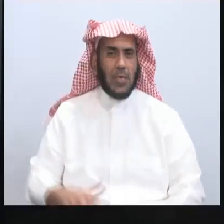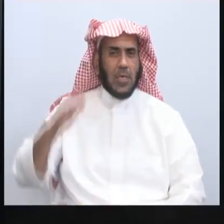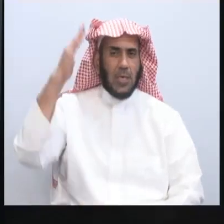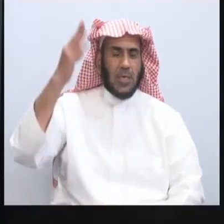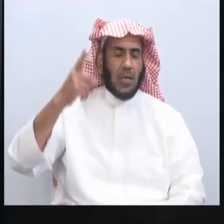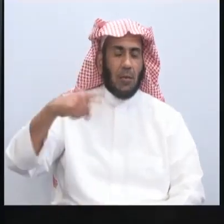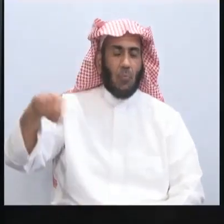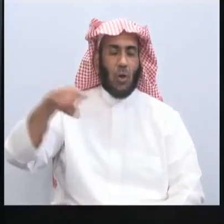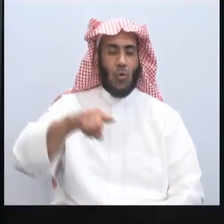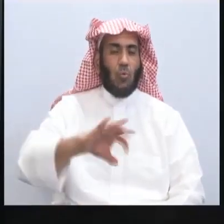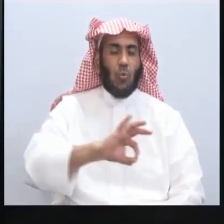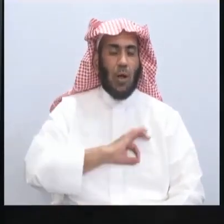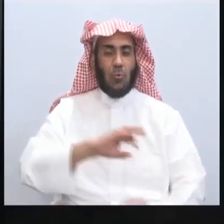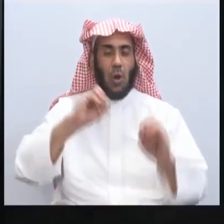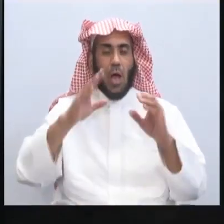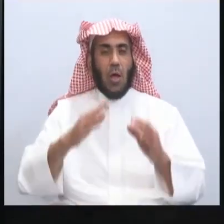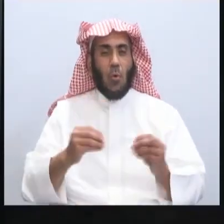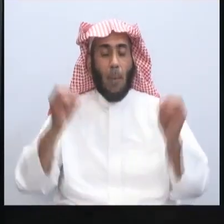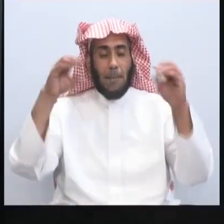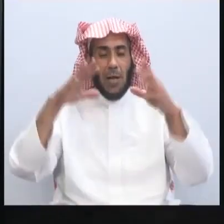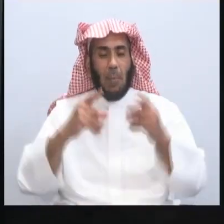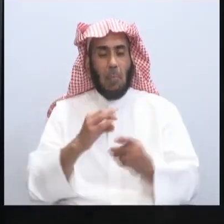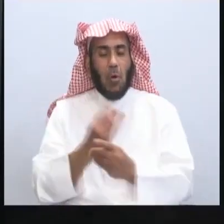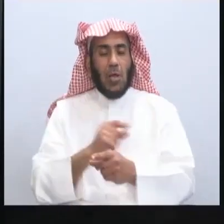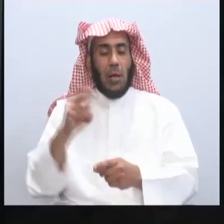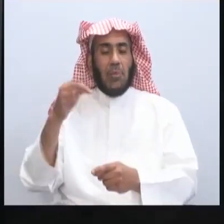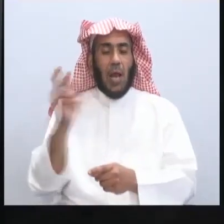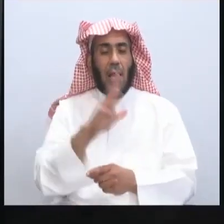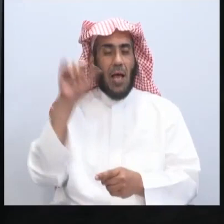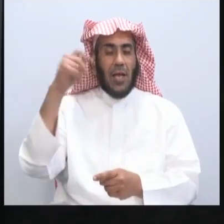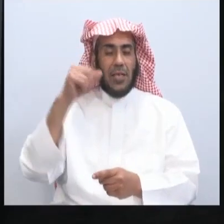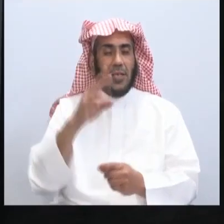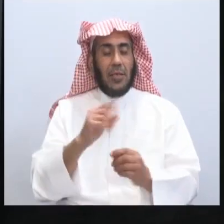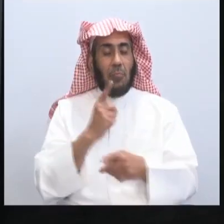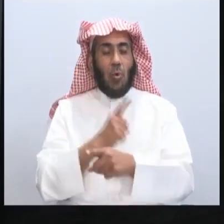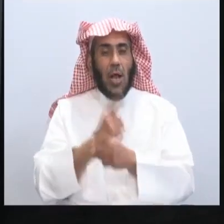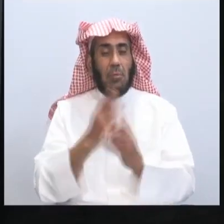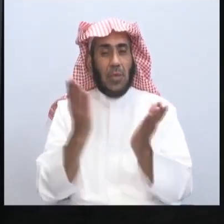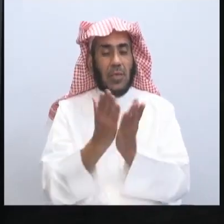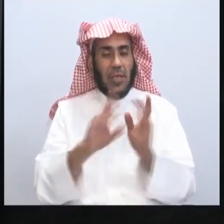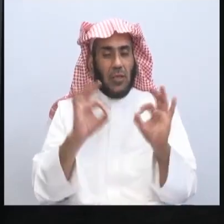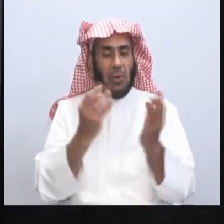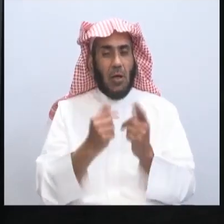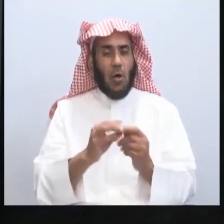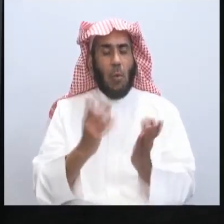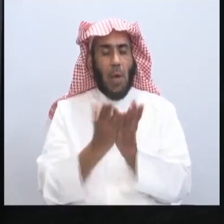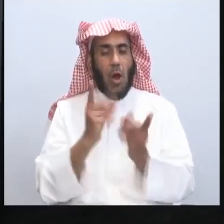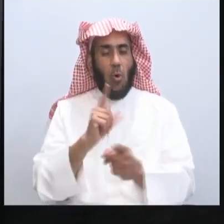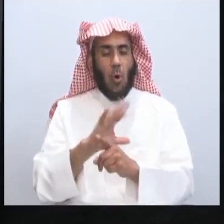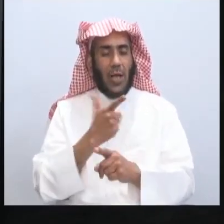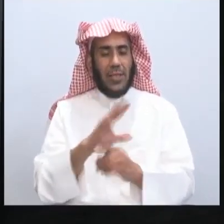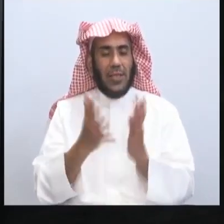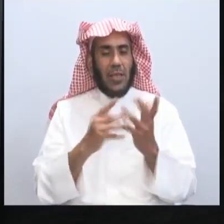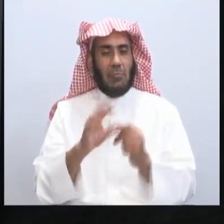السلام عليكم ورحمه الله وبركاته معكم استاذ عبد الله عنزي معلم الدراسات الاجتماعيه وعلى لغه اشاره